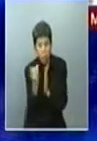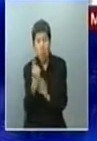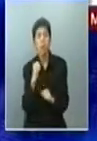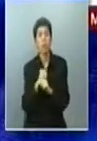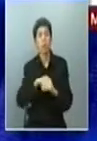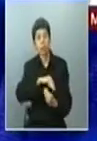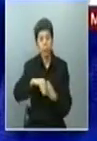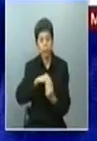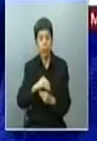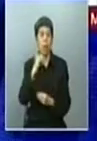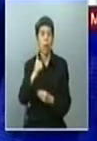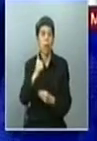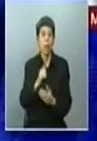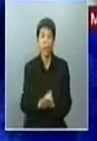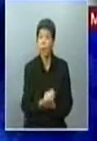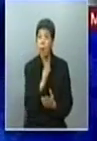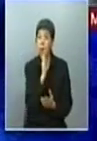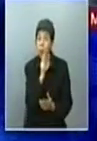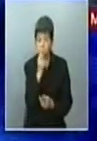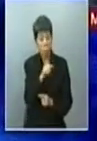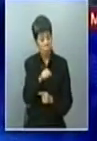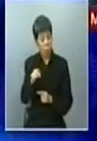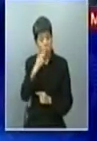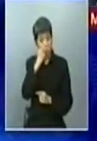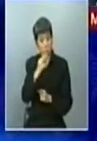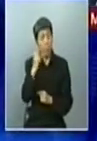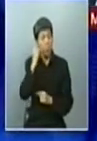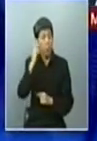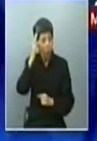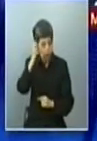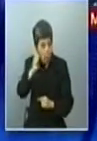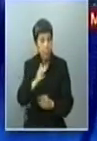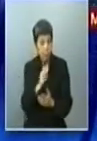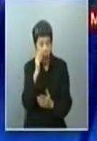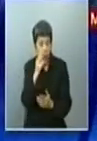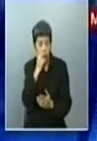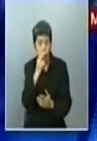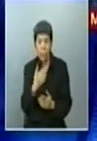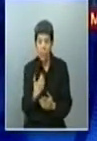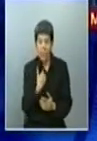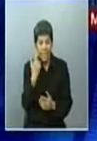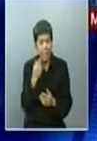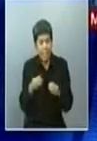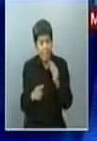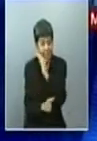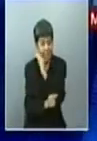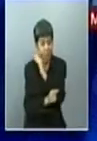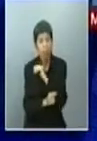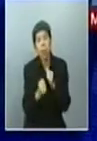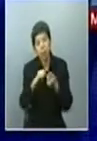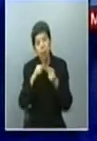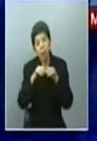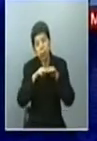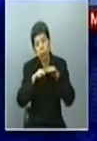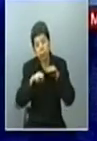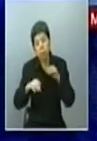าพมากขึ้นนะครับทีนี้ถ้าเกิดภาพใหญ่ตรงนี้แล้วเนี่ยแนวโน้มนะครับระยะสั้นเลยเนี่ยคาดว่าตลาดสิงคโปร์จะยังคงอ่อนตัวลงนะครับ